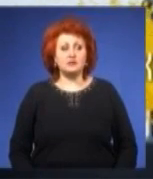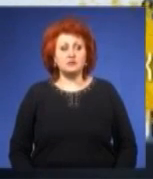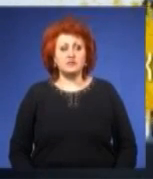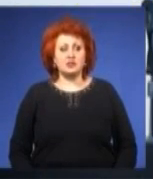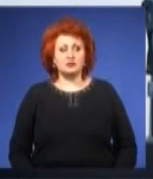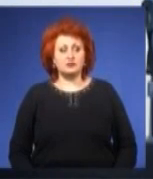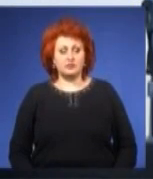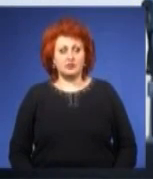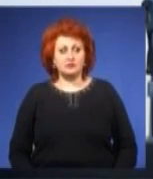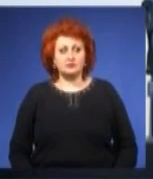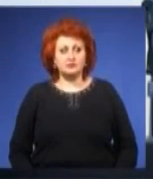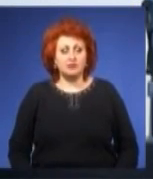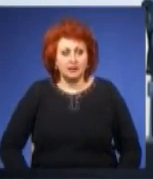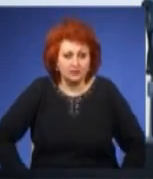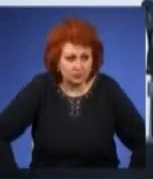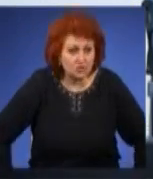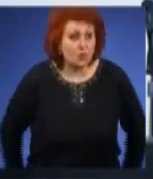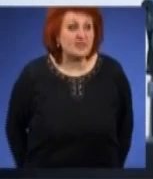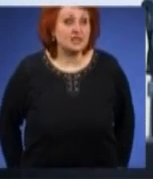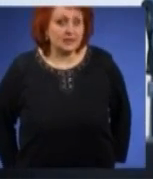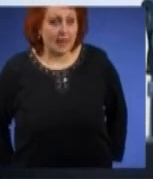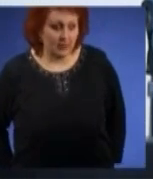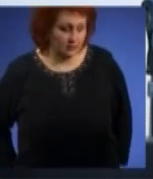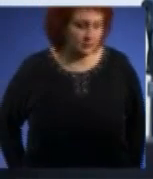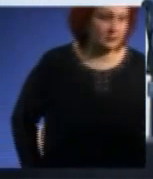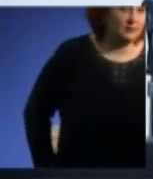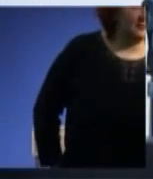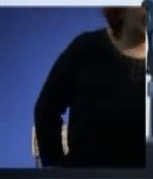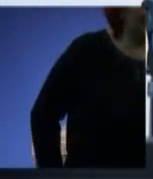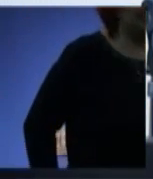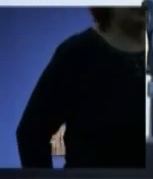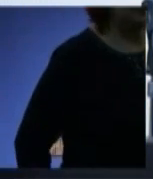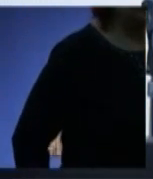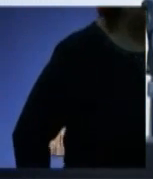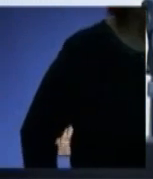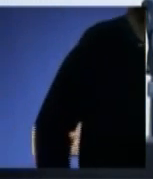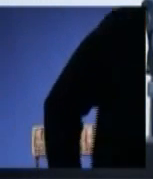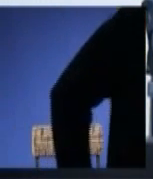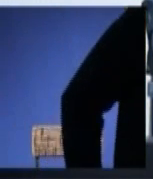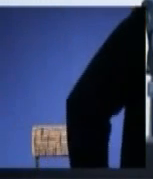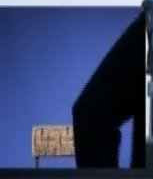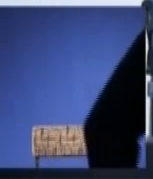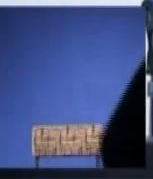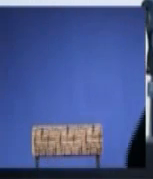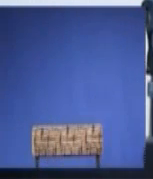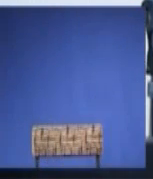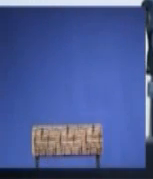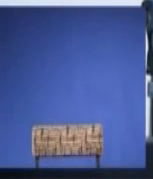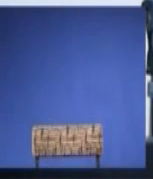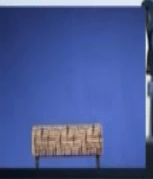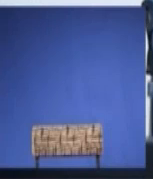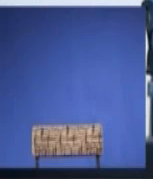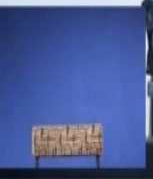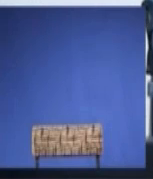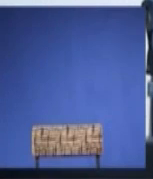Безусловно, мы в том числе работаем, будем работать с теми людьми, которые выполняют как